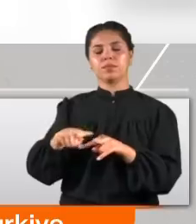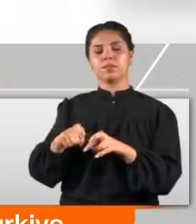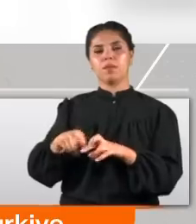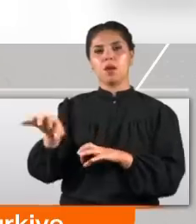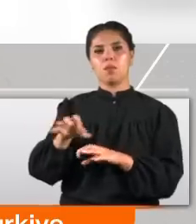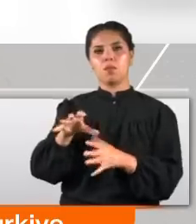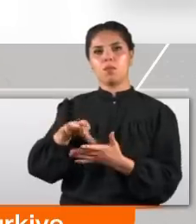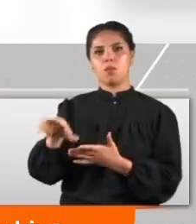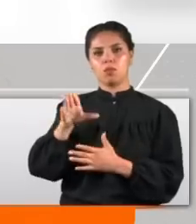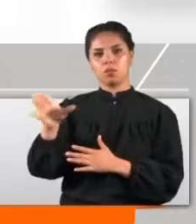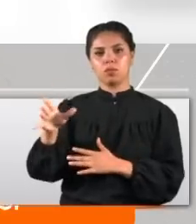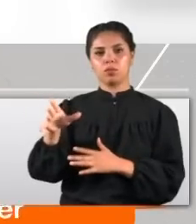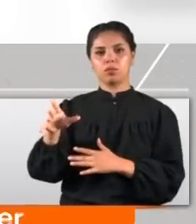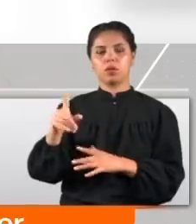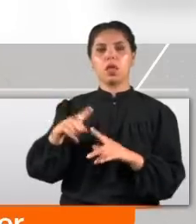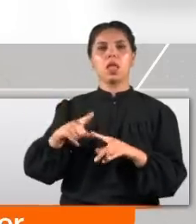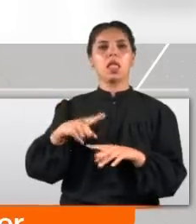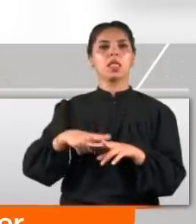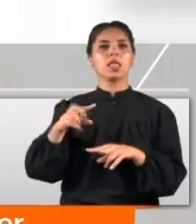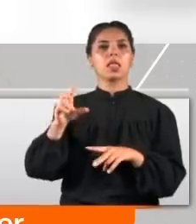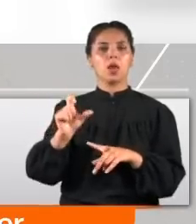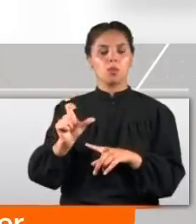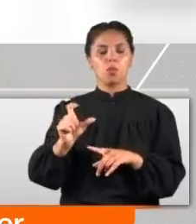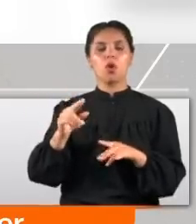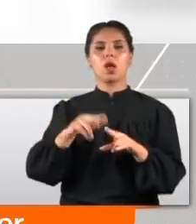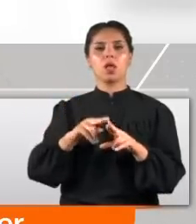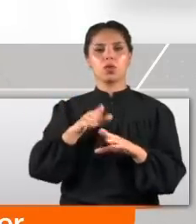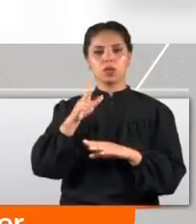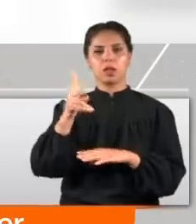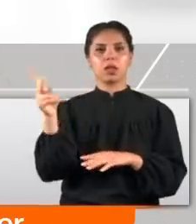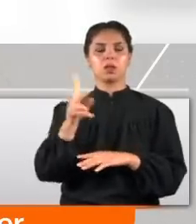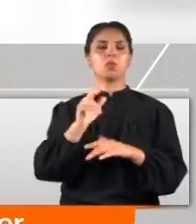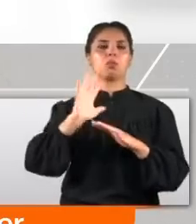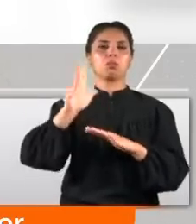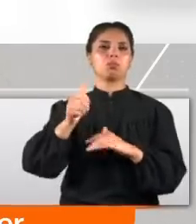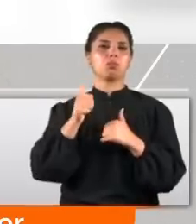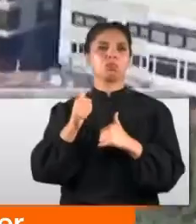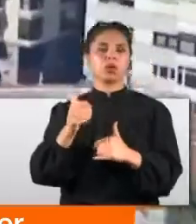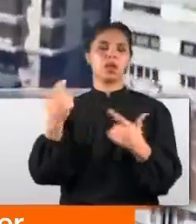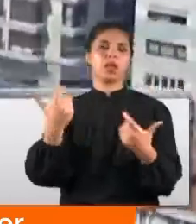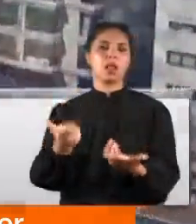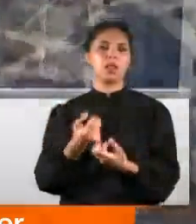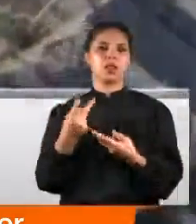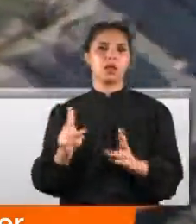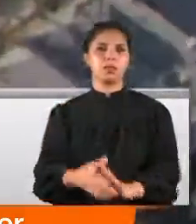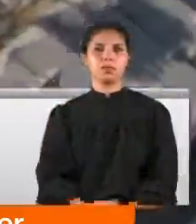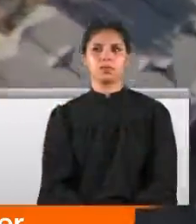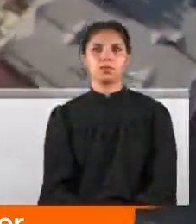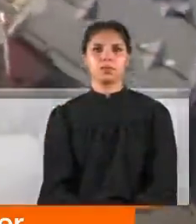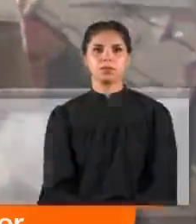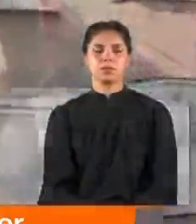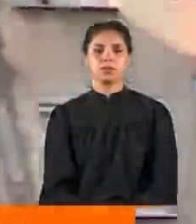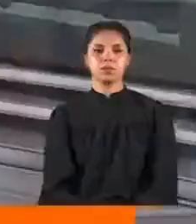Sonrasında tapu kadastroya gidecek. Her iki aşamadan da geçtiyse o yeri alabilir.